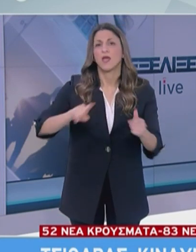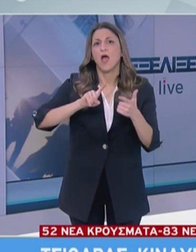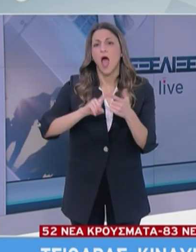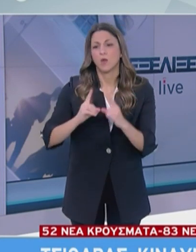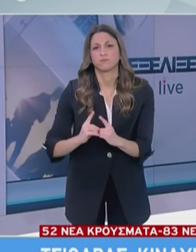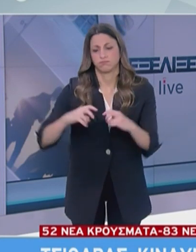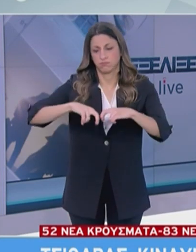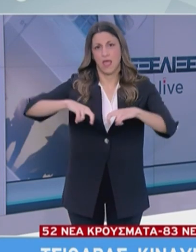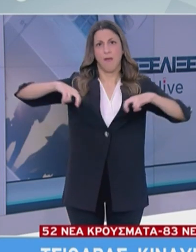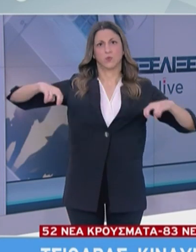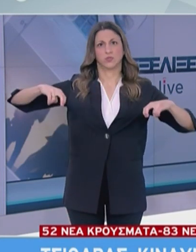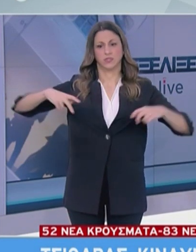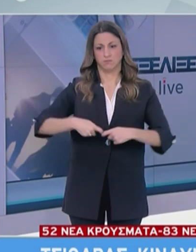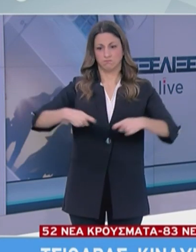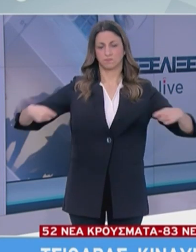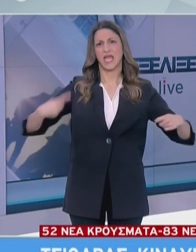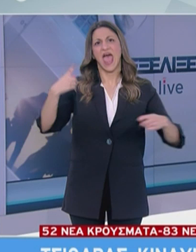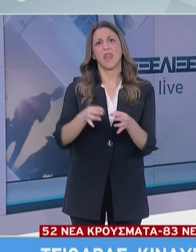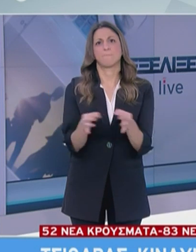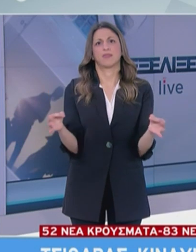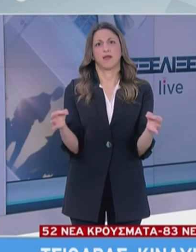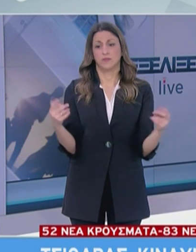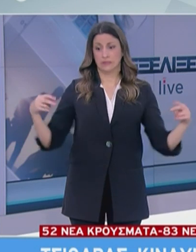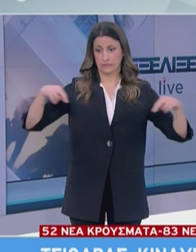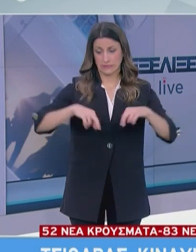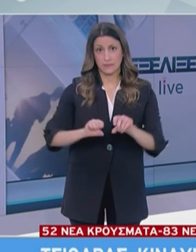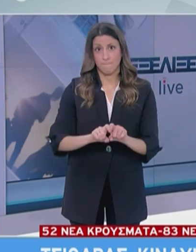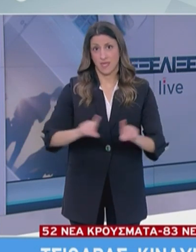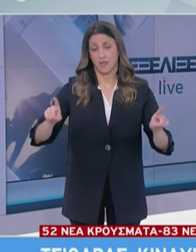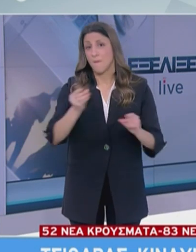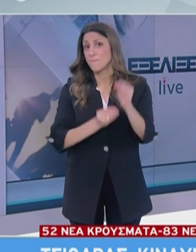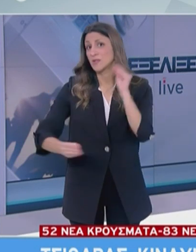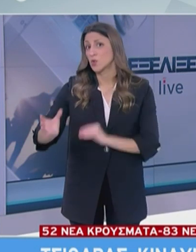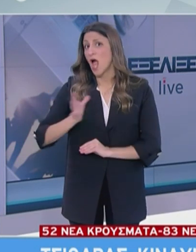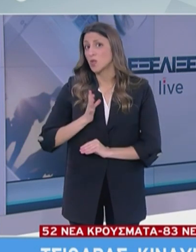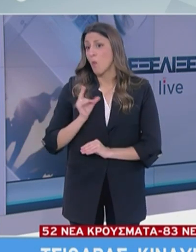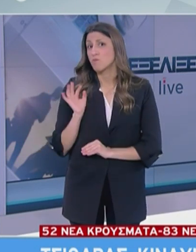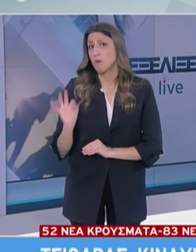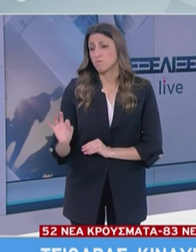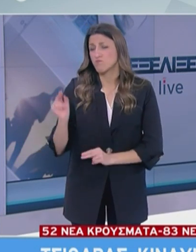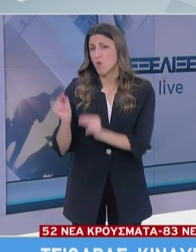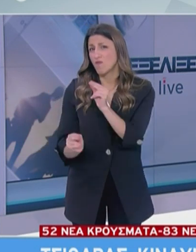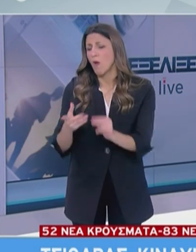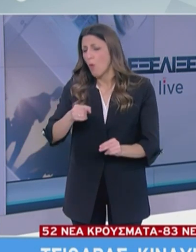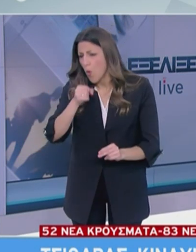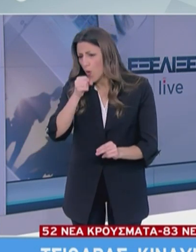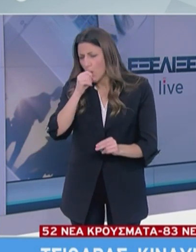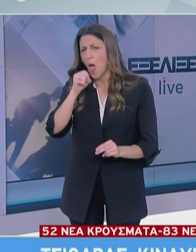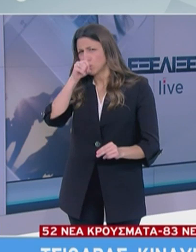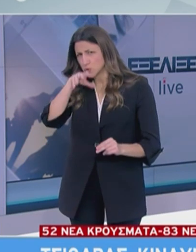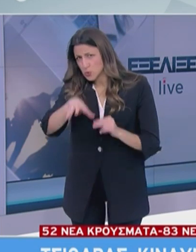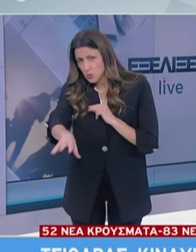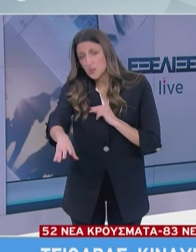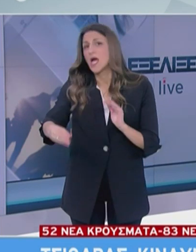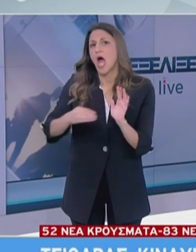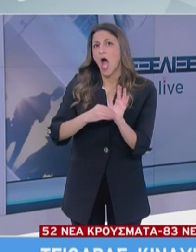φυσική απόσταση τουλάχιστον 1 μέτρο από άλλα άτομα, ιδίως από άτομα με αναπνευστικά συμπτώματα, όπως βήχα και φτάρνισμα, να